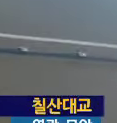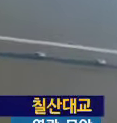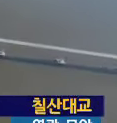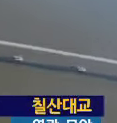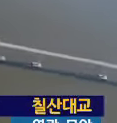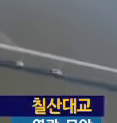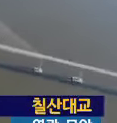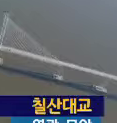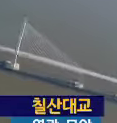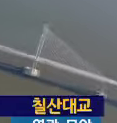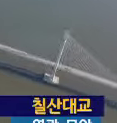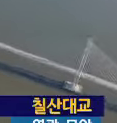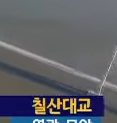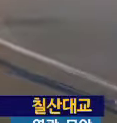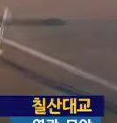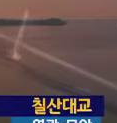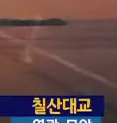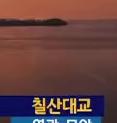으 으